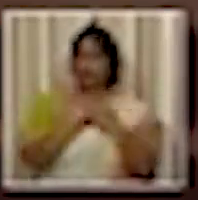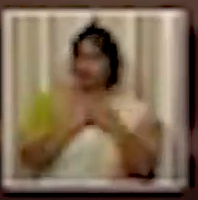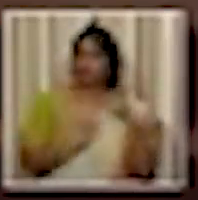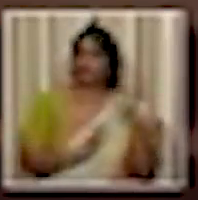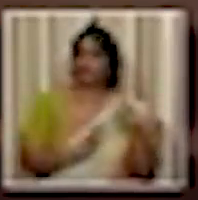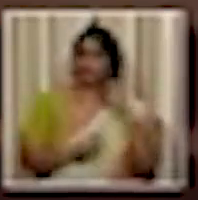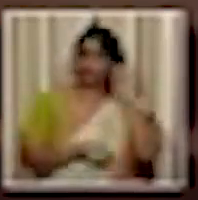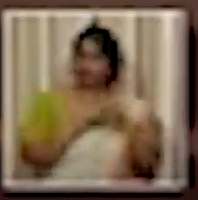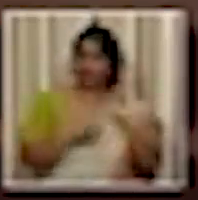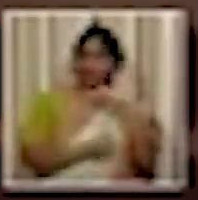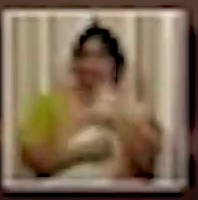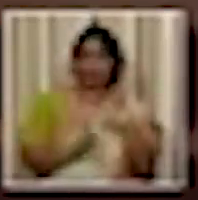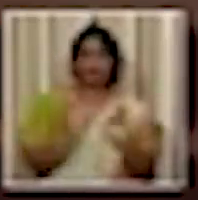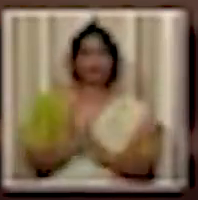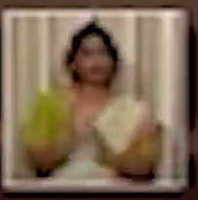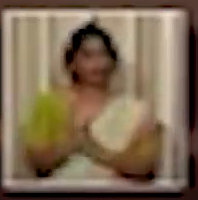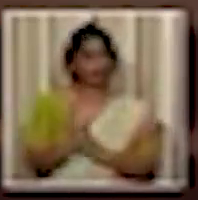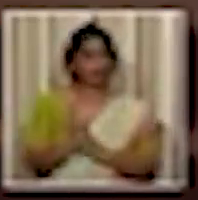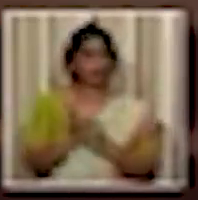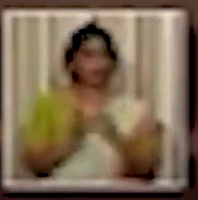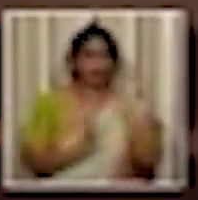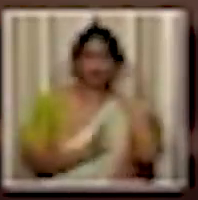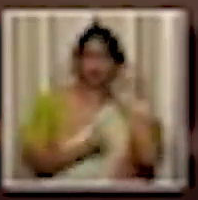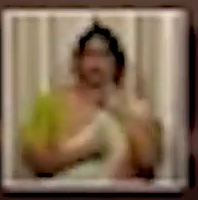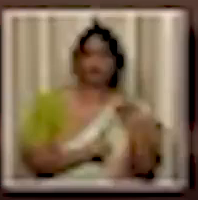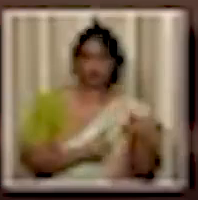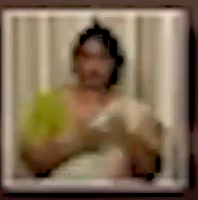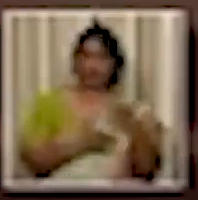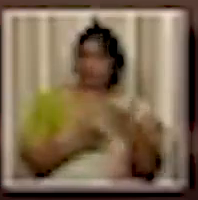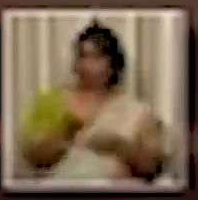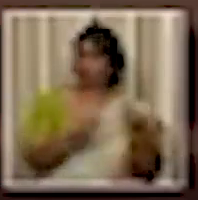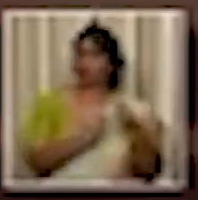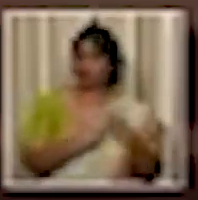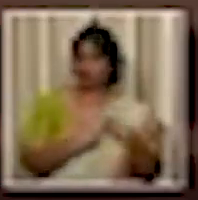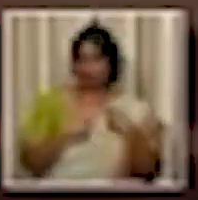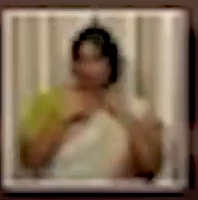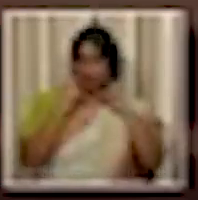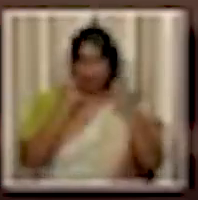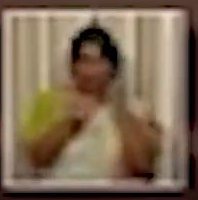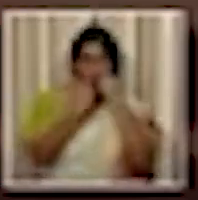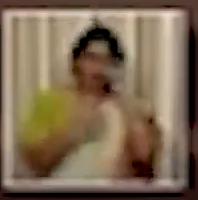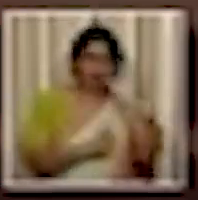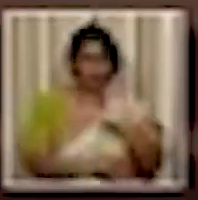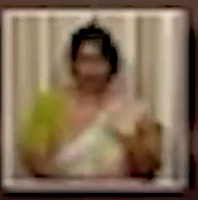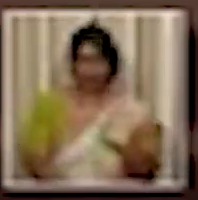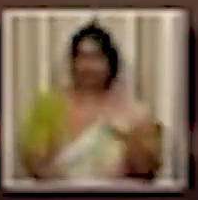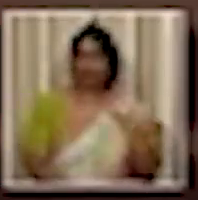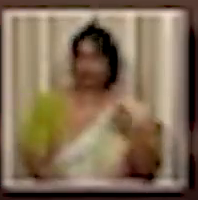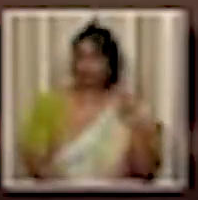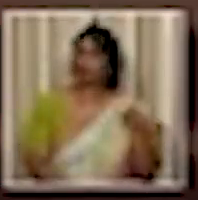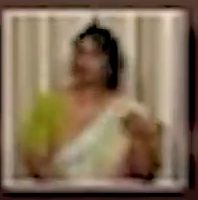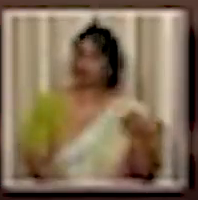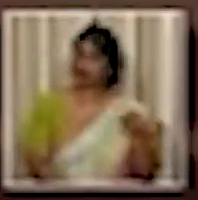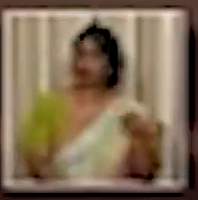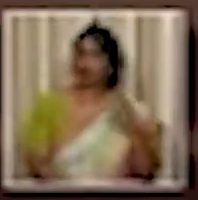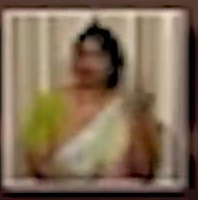අර නිලධාරීන් පස් දෙනාගේ කමිටුවට වාර්තා වෙලා තියෙන්නේ. ඒගොල්ලන් තමයි මේ වාර්තා දෙන්නේ. මම දන්නේ නැහැ අපි ඔව හොයන්නේ නැහැ. හැබැයි ඒකෙදි